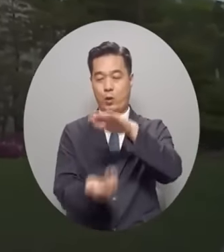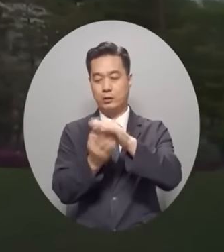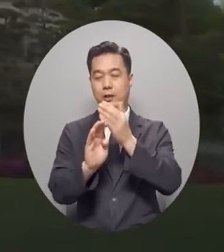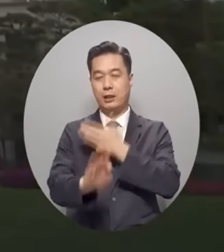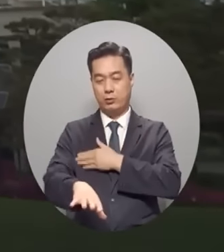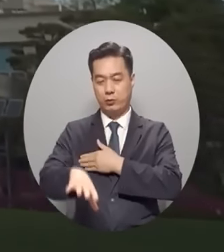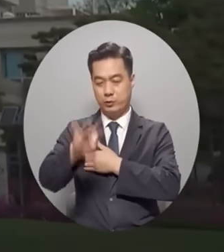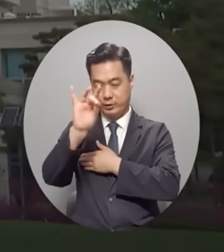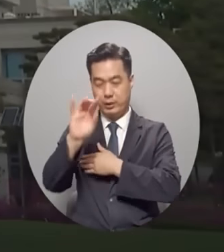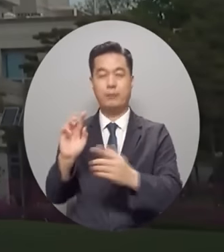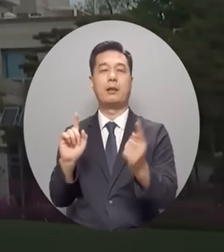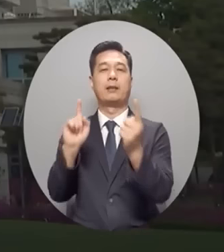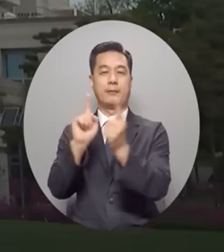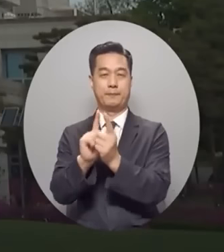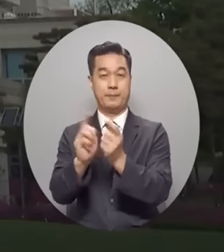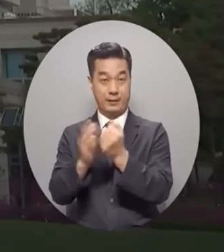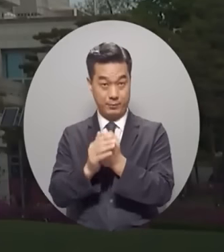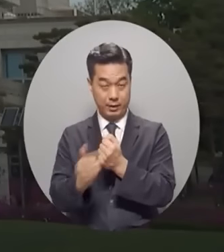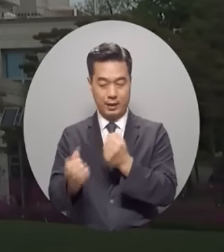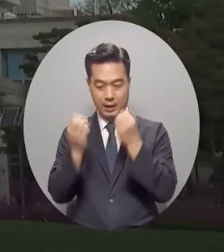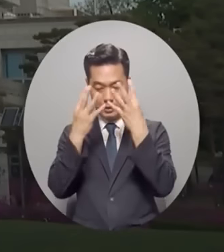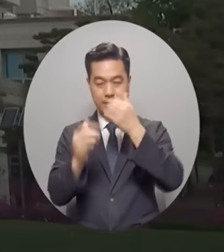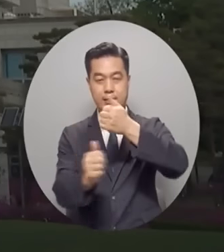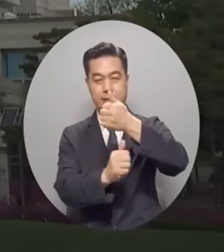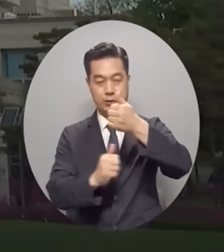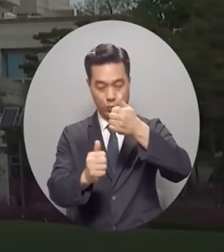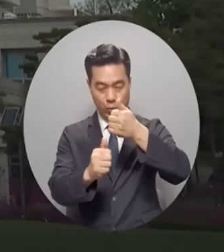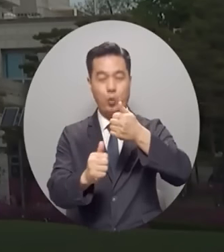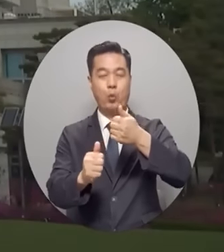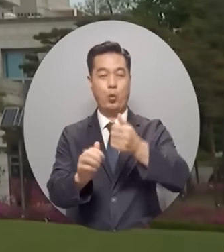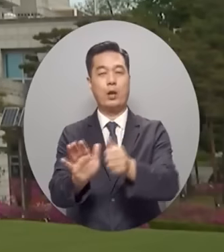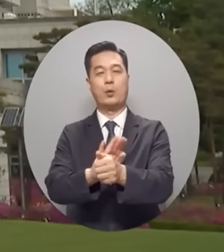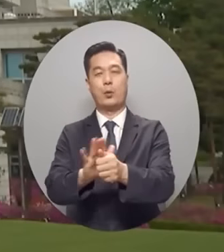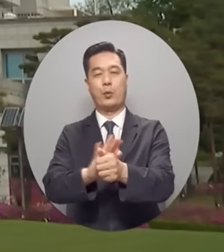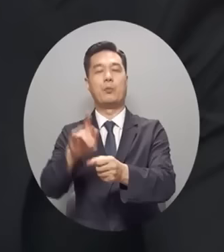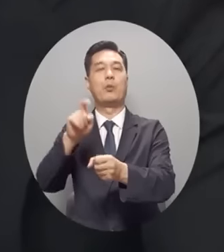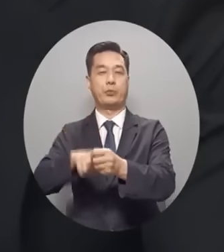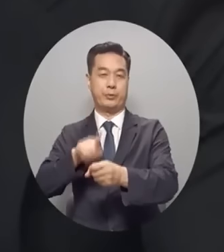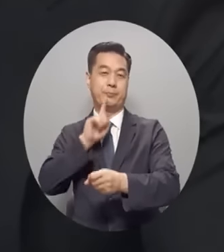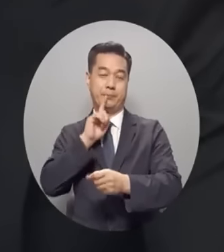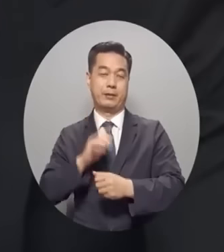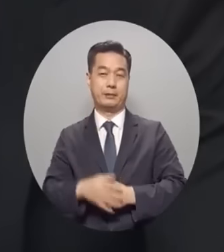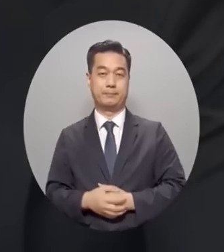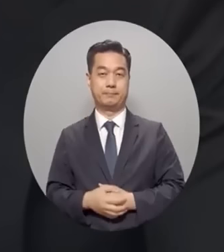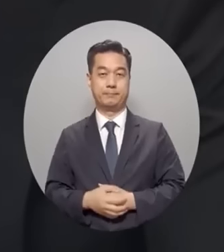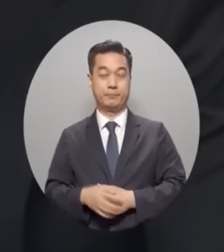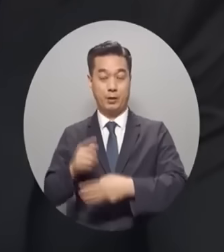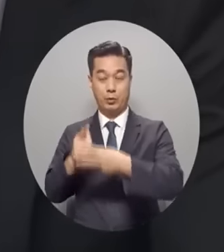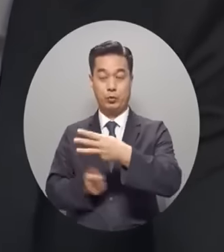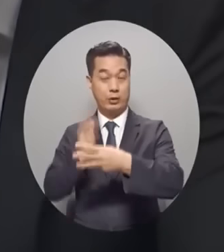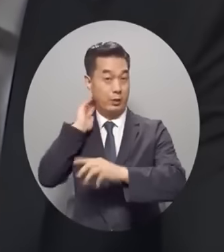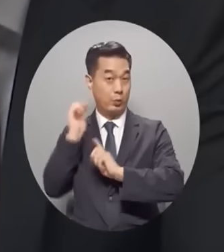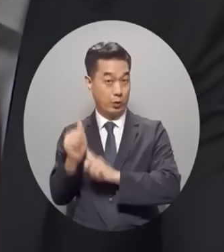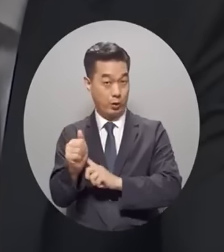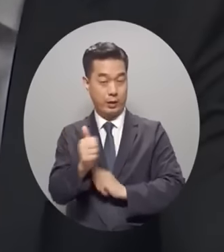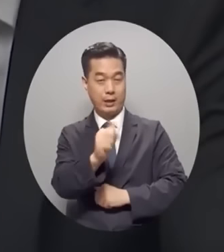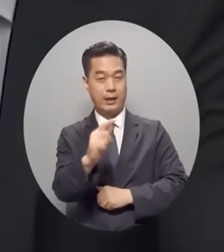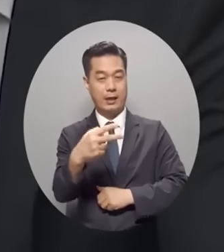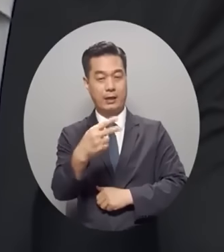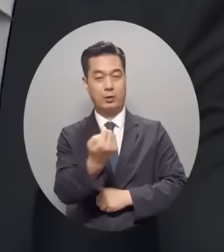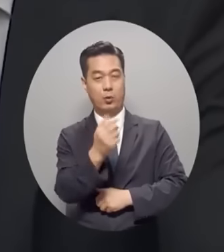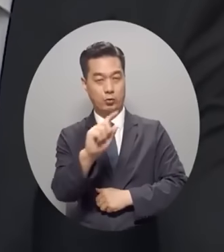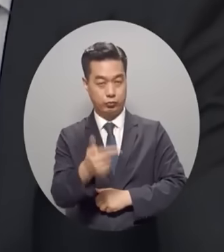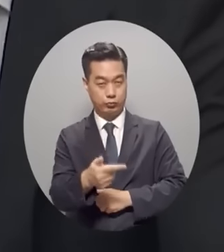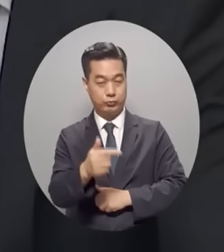상견례 성격으로 신임 지도부를 격려하는 자리라고 못 박았습니다. 윤 대통령이 당장 한동훈 대표와